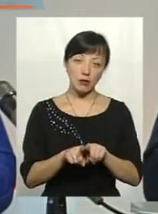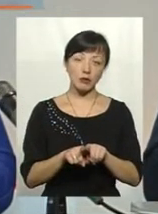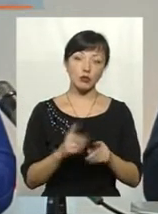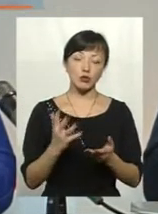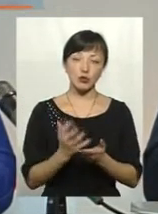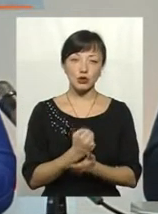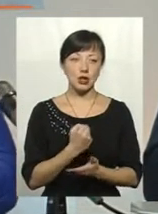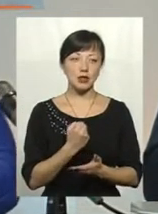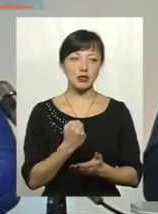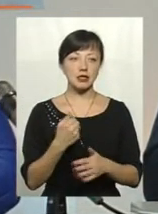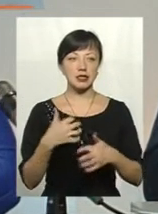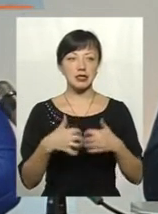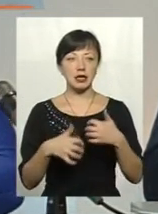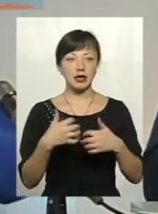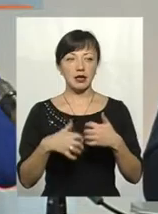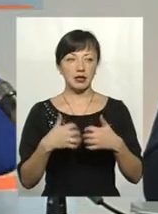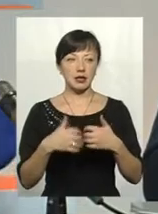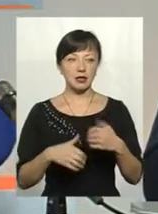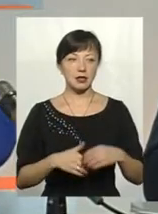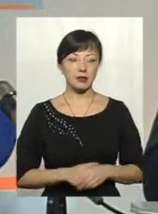це, скажімо, золота середина.